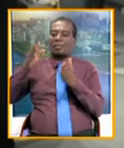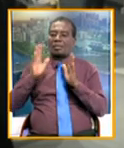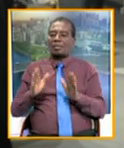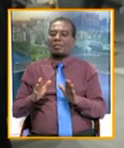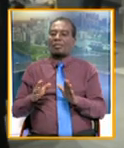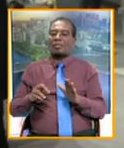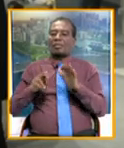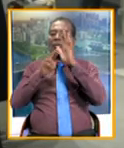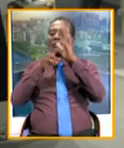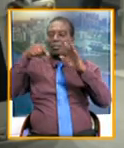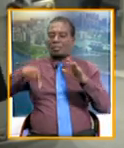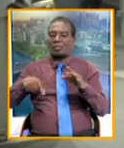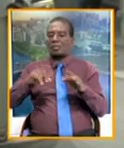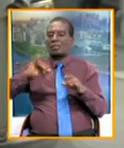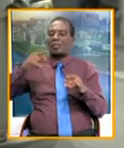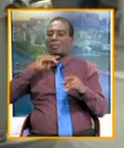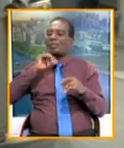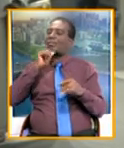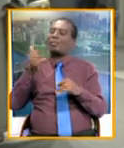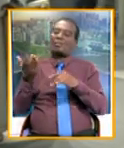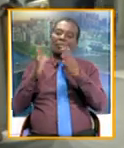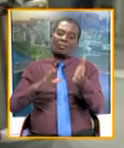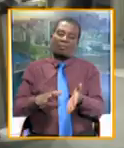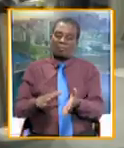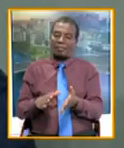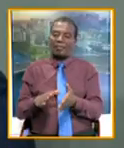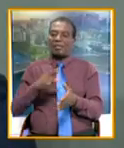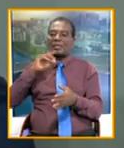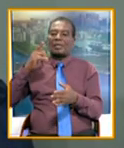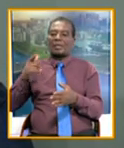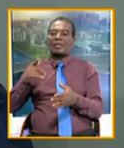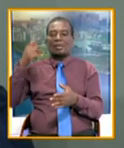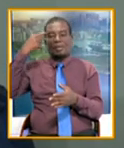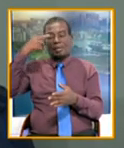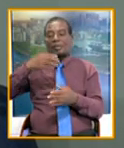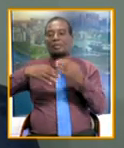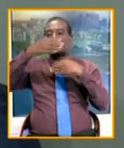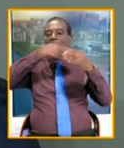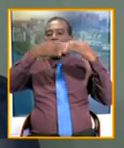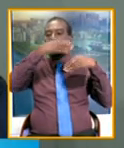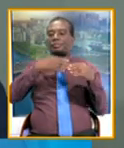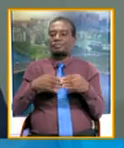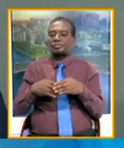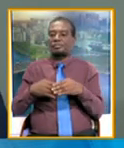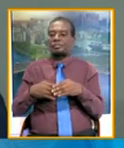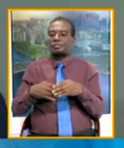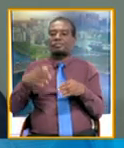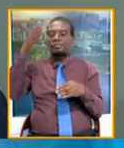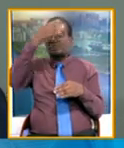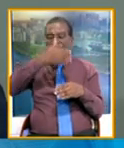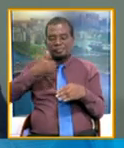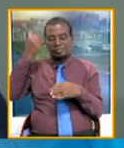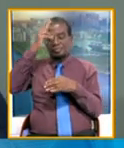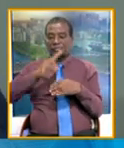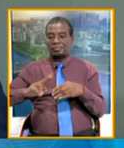pas mort. La bibliothèque n'a pas brûlé. Elle est encore là pour des générations. Un magnifique hommage intergénérationnel